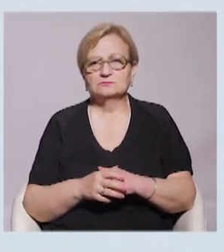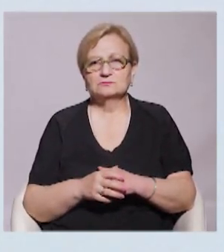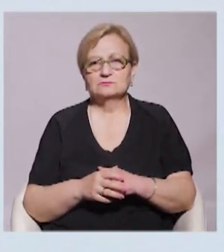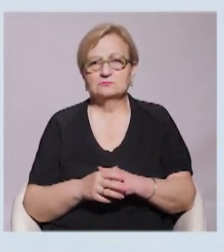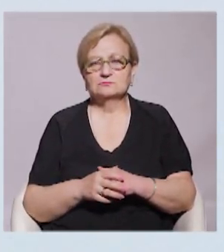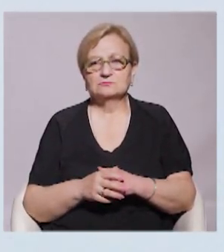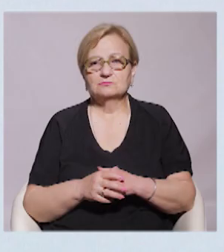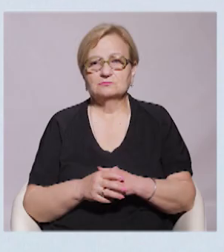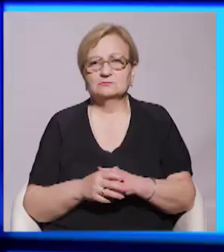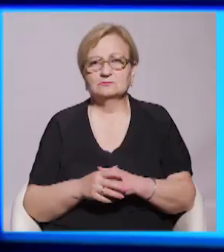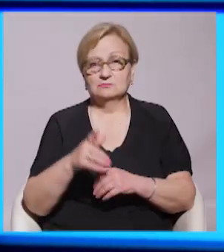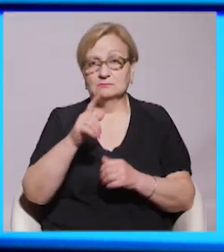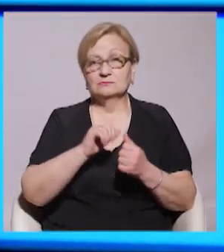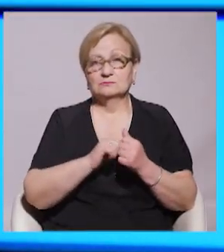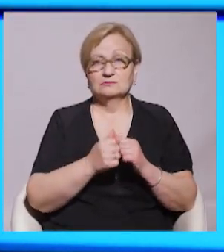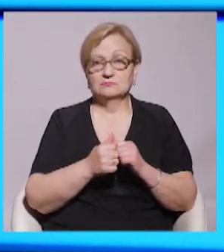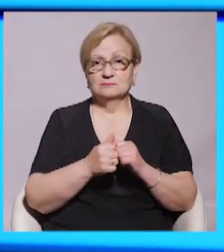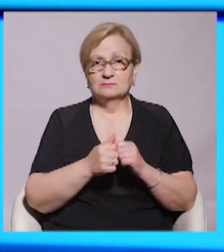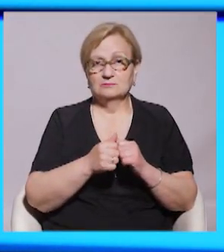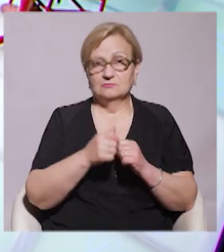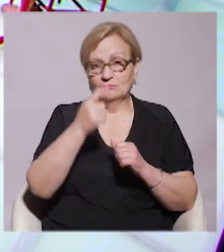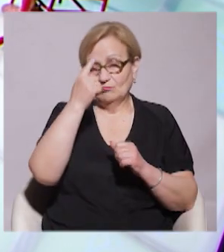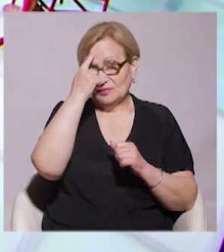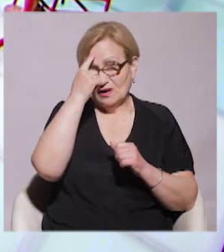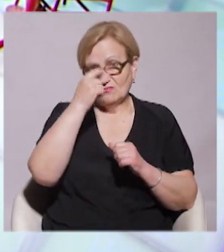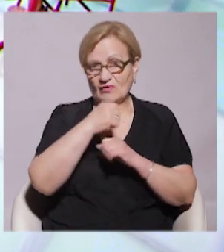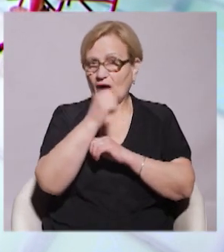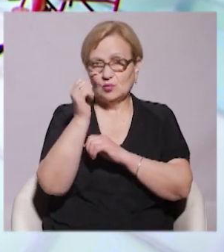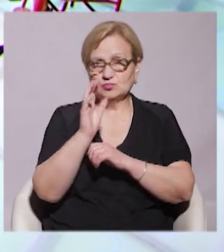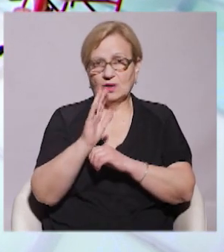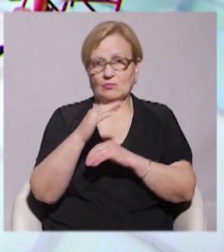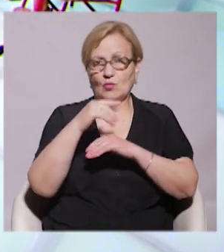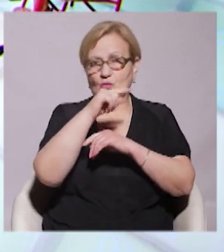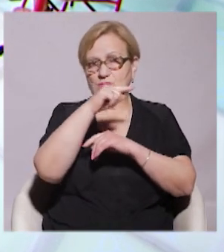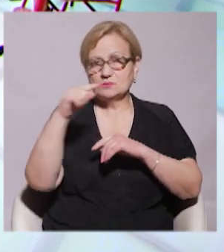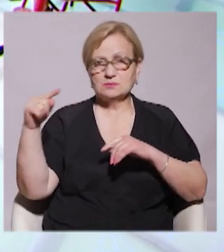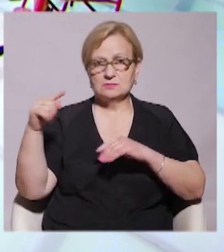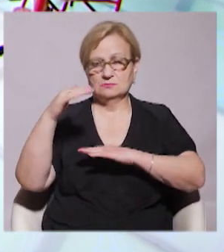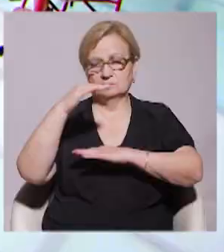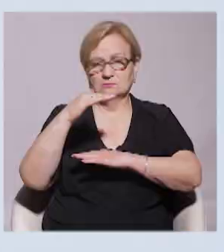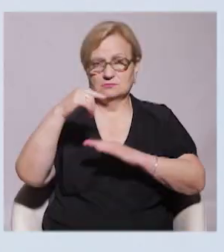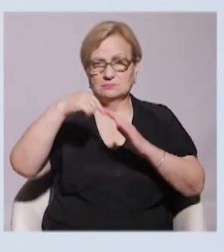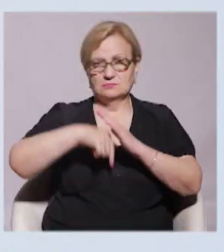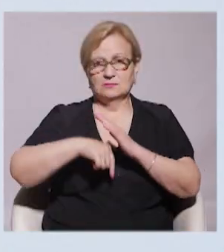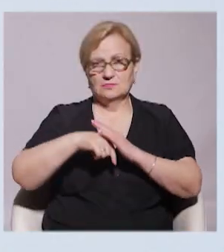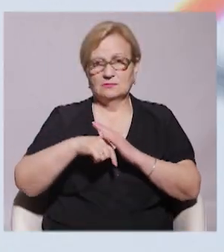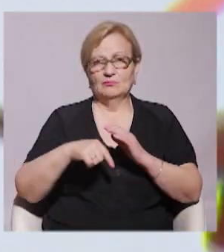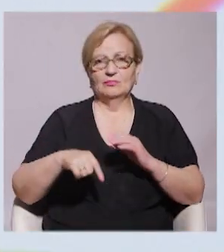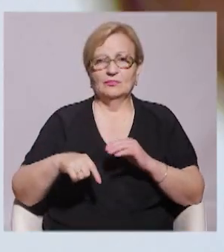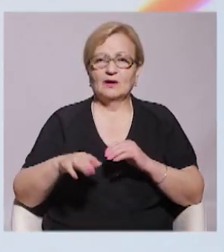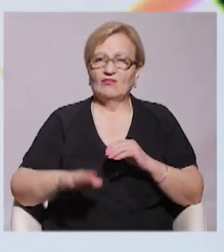და გვახსოვს, ხომ, სამიანმა თავი არ უნდა ამოყოს ზემოთ და არც ფეხები